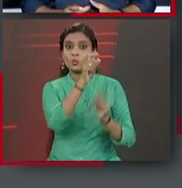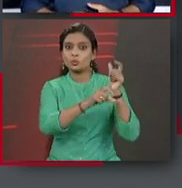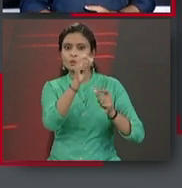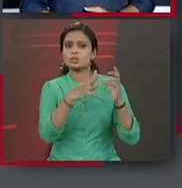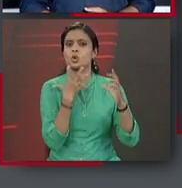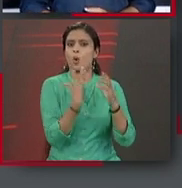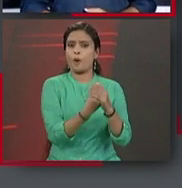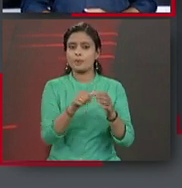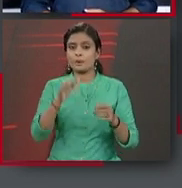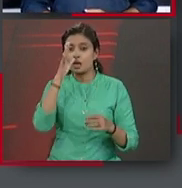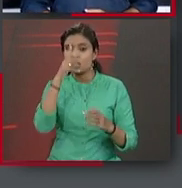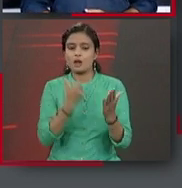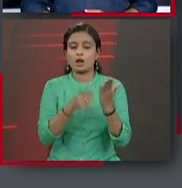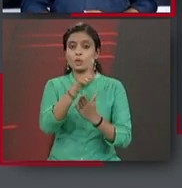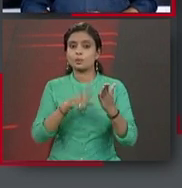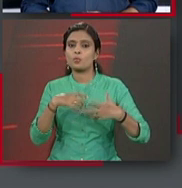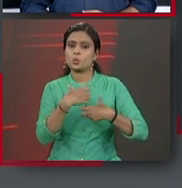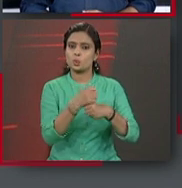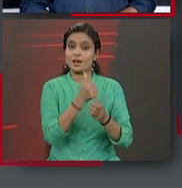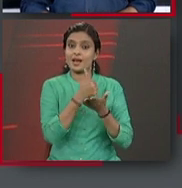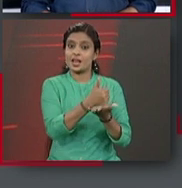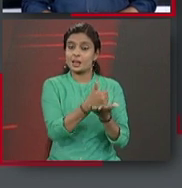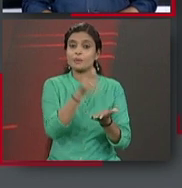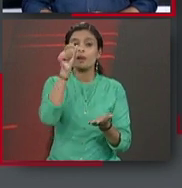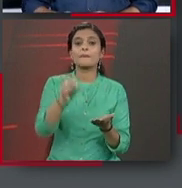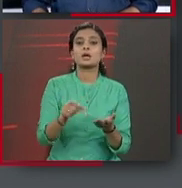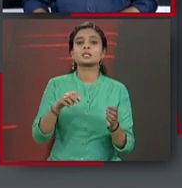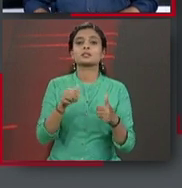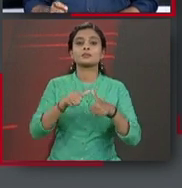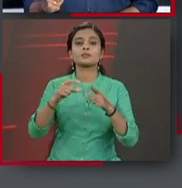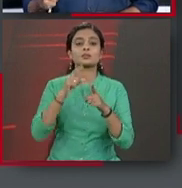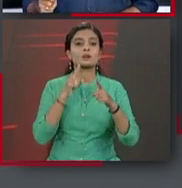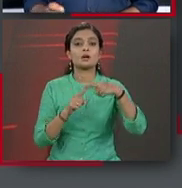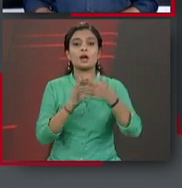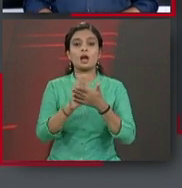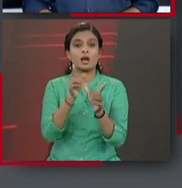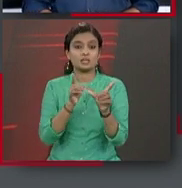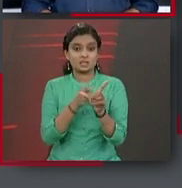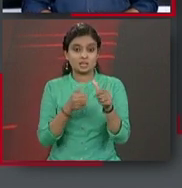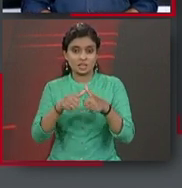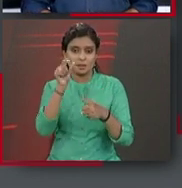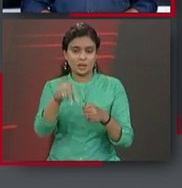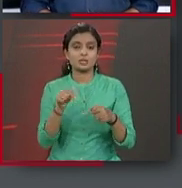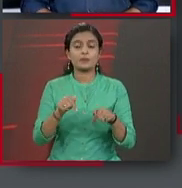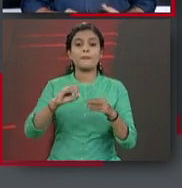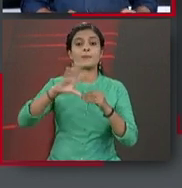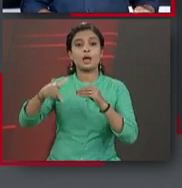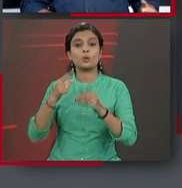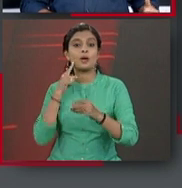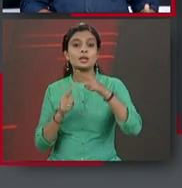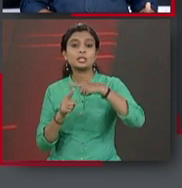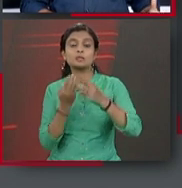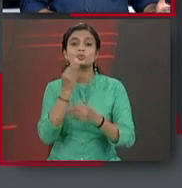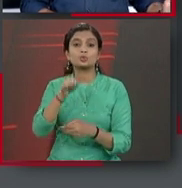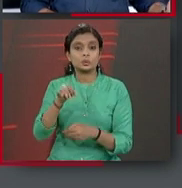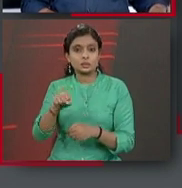ഉണ്ടാക്കാൻ വൈദികരെ സഹായിച്ച കോന്തുരുത്തി സ്വദേശി ആദിത്യ എസ് വളവിയെ കൂടി പ്രതിയാക്കിയിട്ടുള്ളത്. അദ്ദേഹം ബാംഗ്ലൂരിലെ IT വിദ്യാർത്ഥിയായിരുന്നു. ഈ